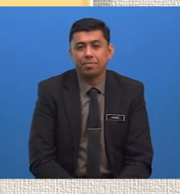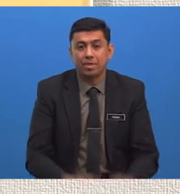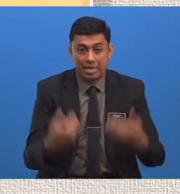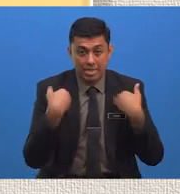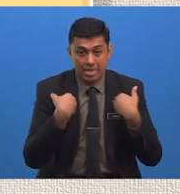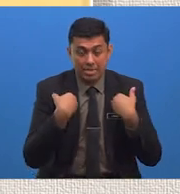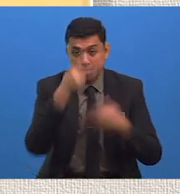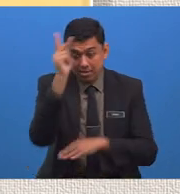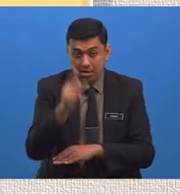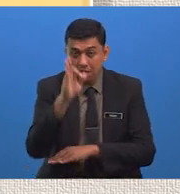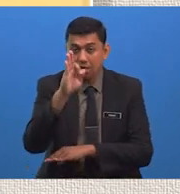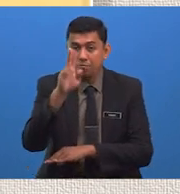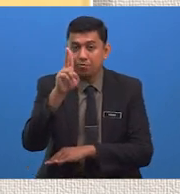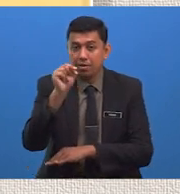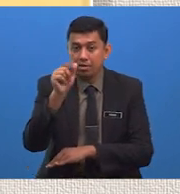Adakah kerajaan Funan?